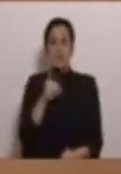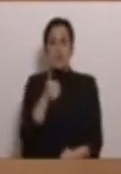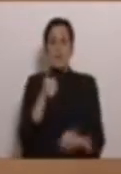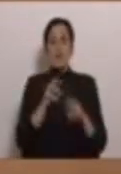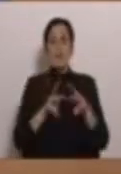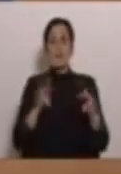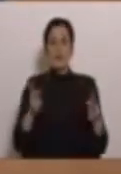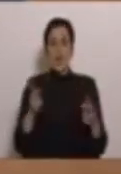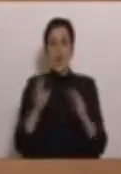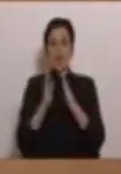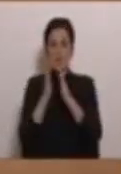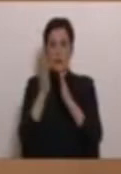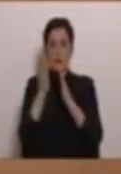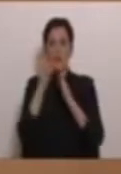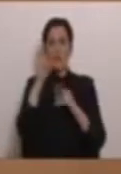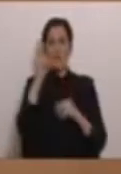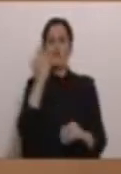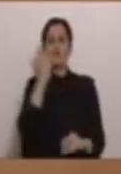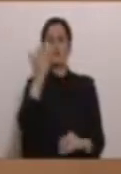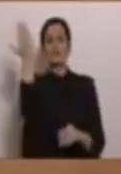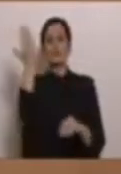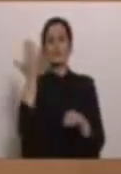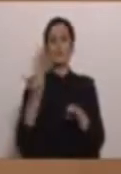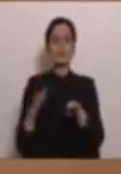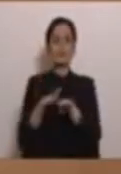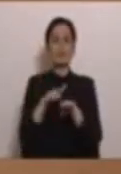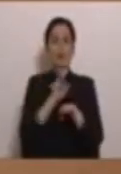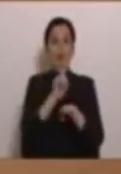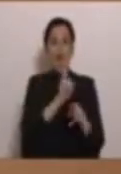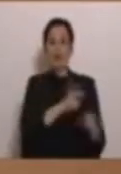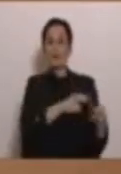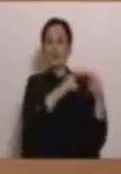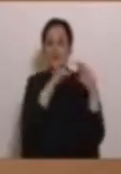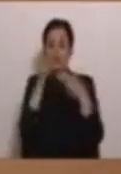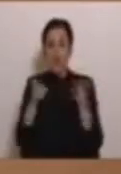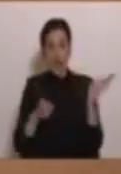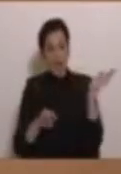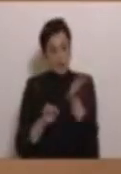პრემიერ-მინისტრს, მარტო ზედაპირული ლაპარაკები კი არა, ჩადით და დაელაპარაკეთ ამ ხალხს.